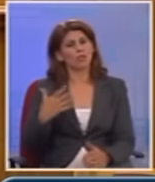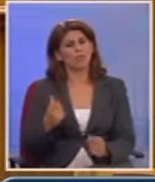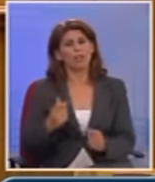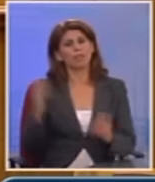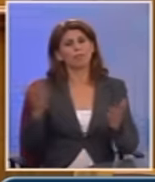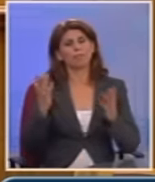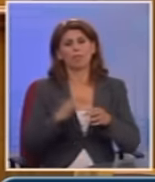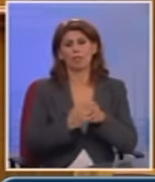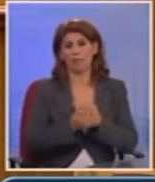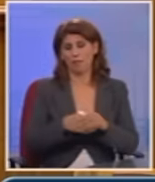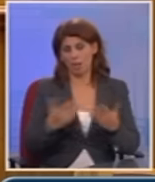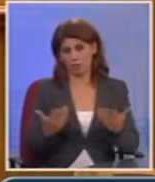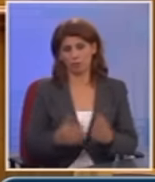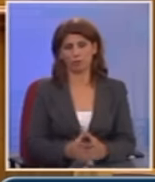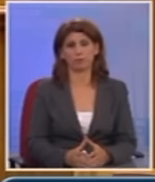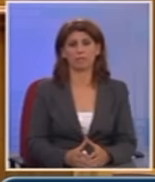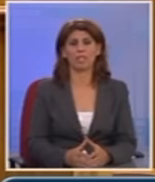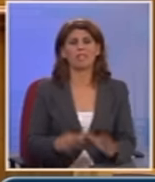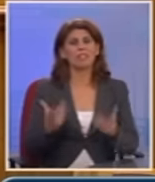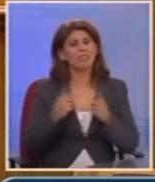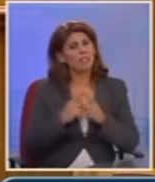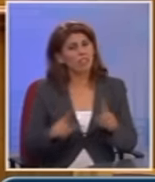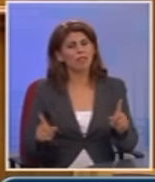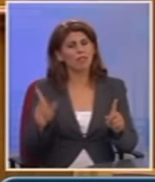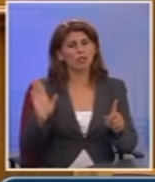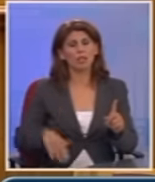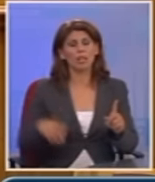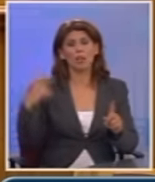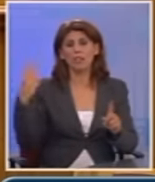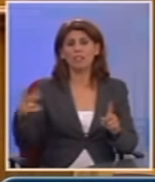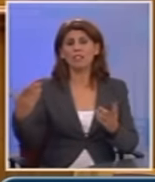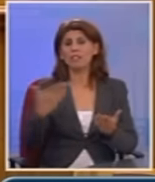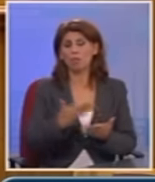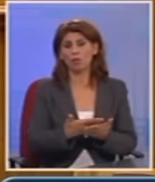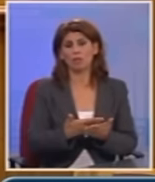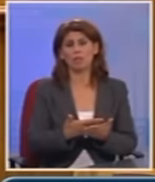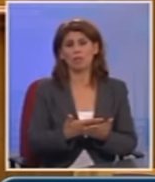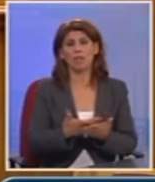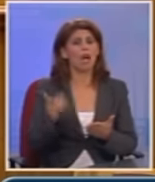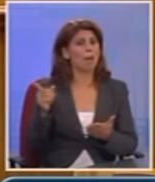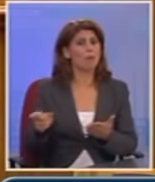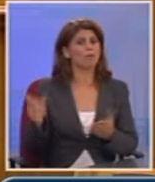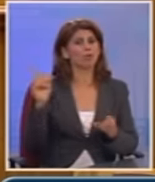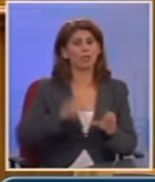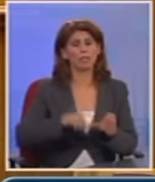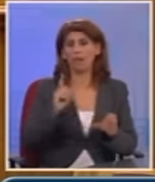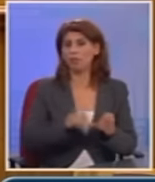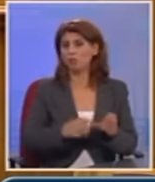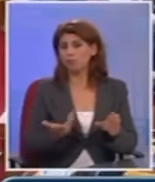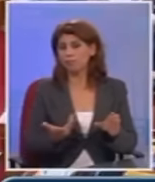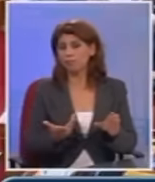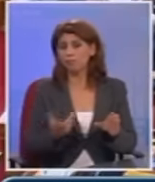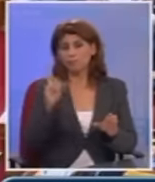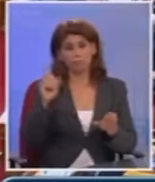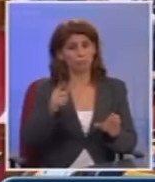ενδιαφέρον. Σε τι διαφέρει τελικά η δική σας πρόταση από αυτή των εταίρων?